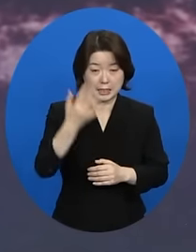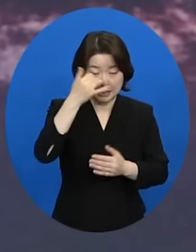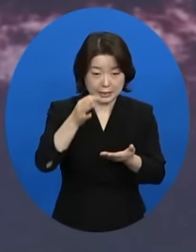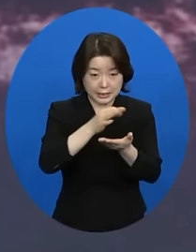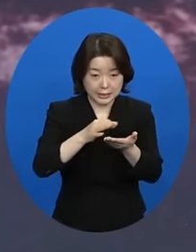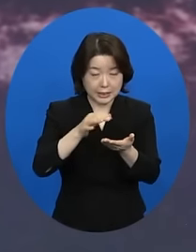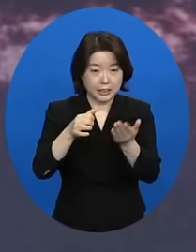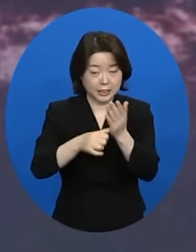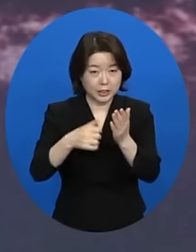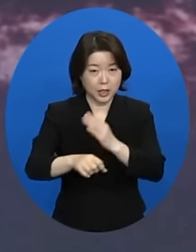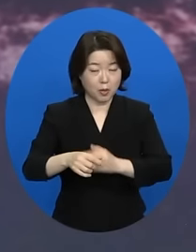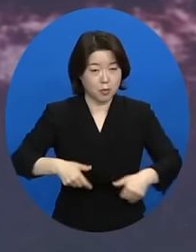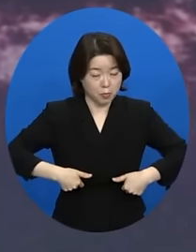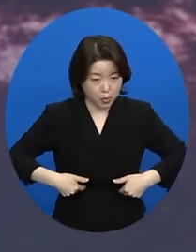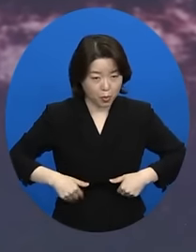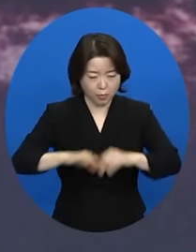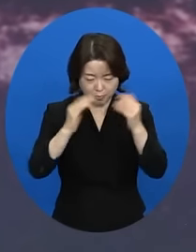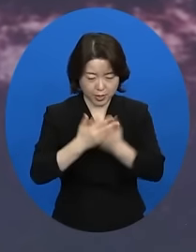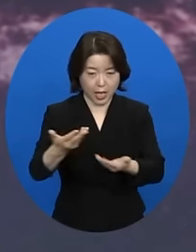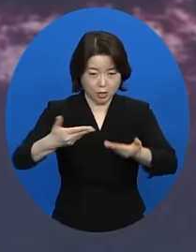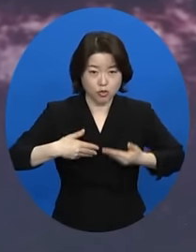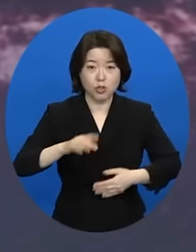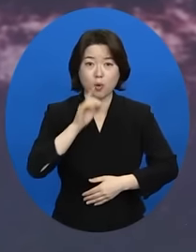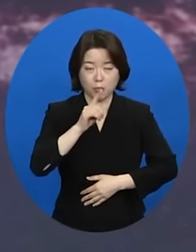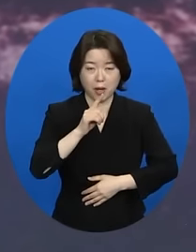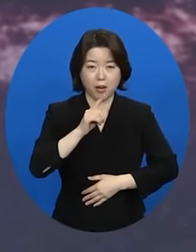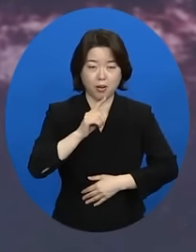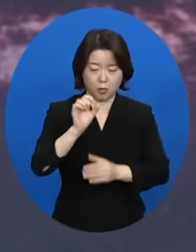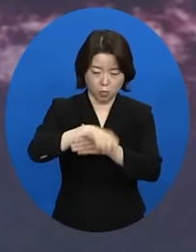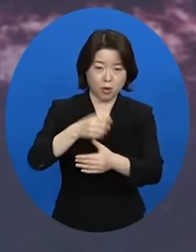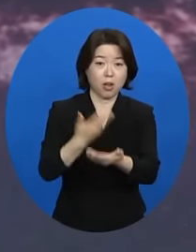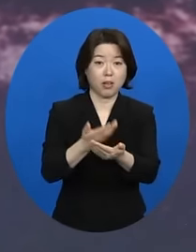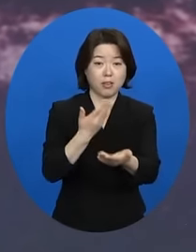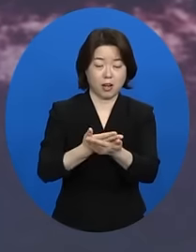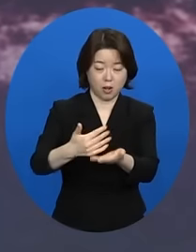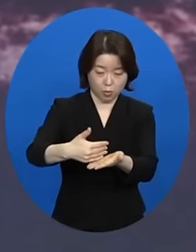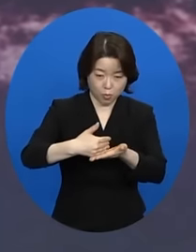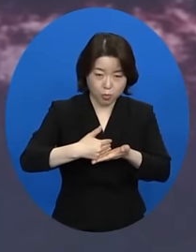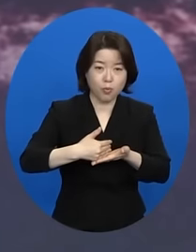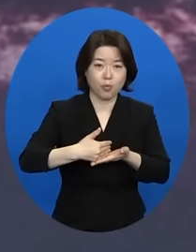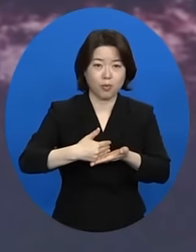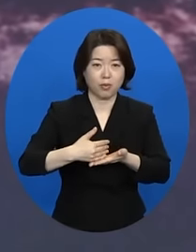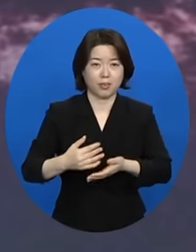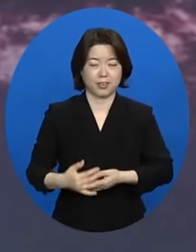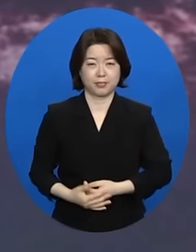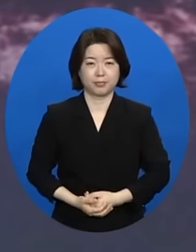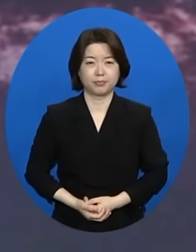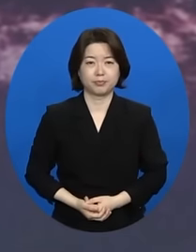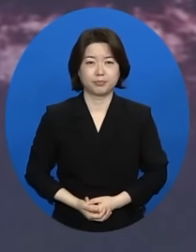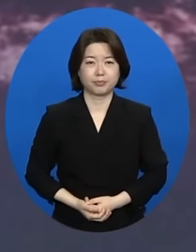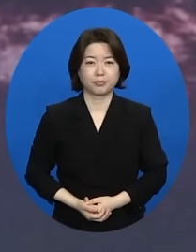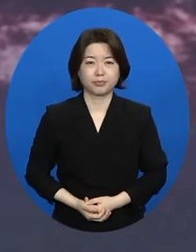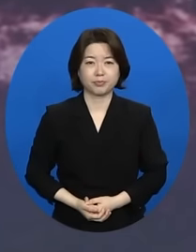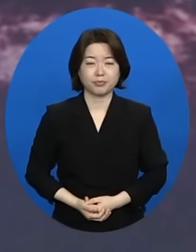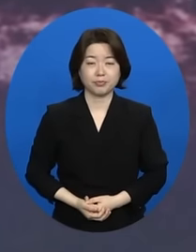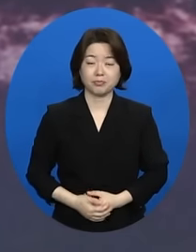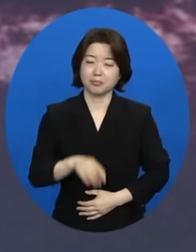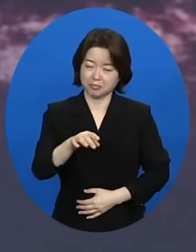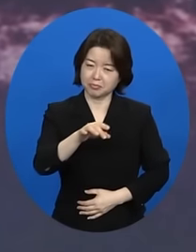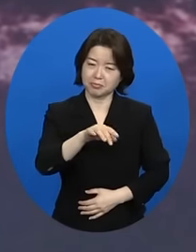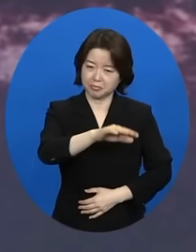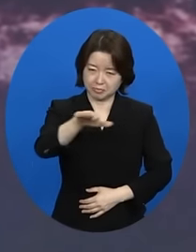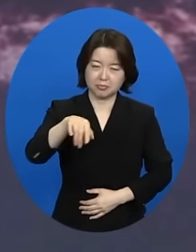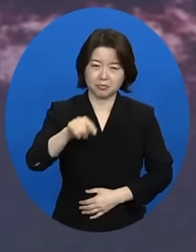필요한 대로 내가 다 줄 테니까 결혼을 허락해 달라, 이렇게 요청을 하는 겁니다. 그러니까 나름대로